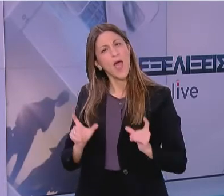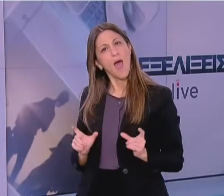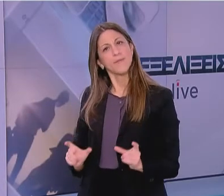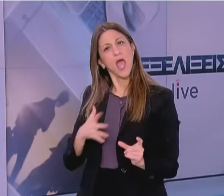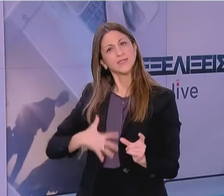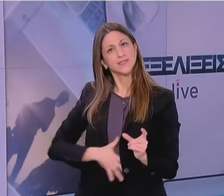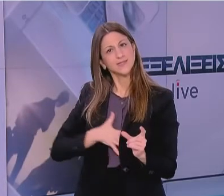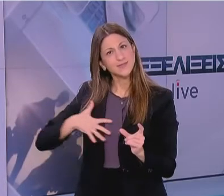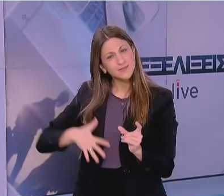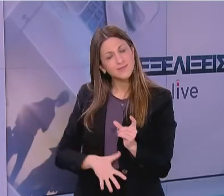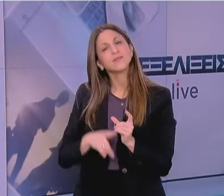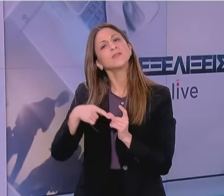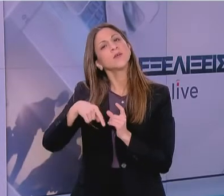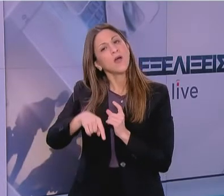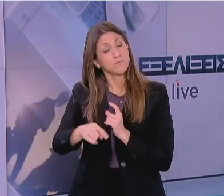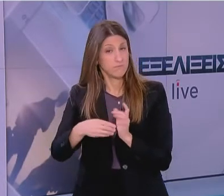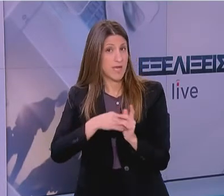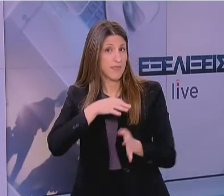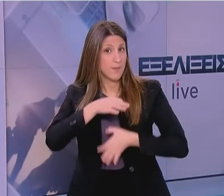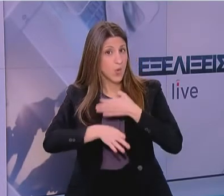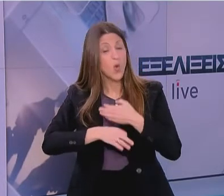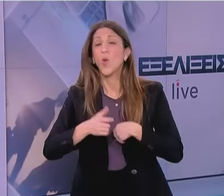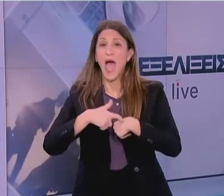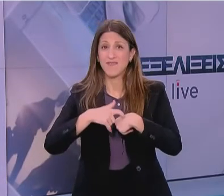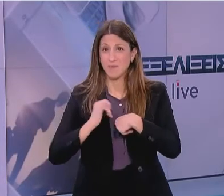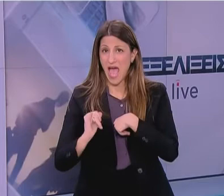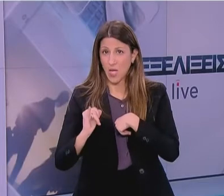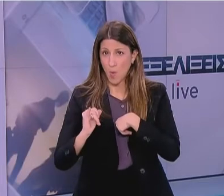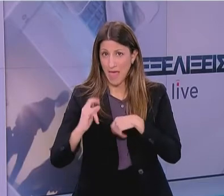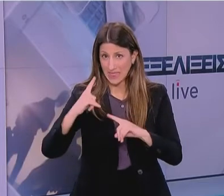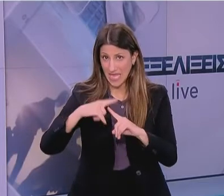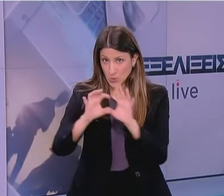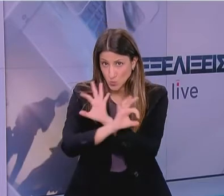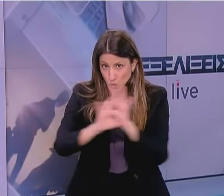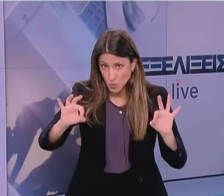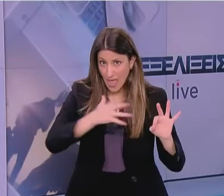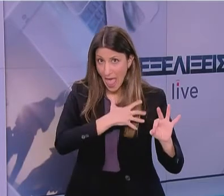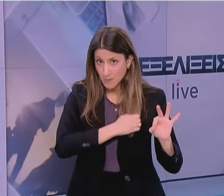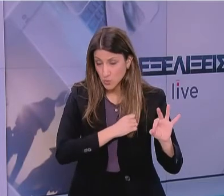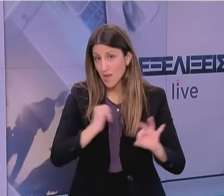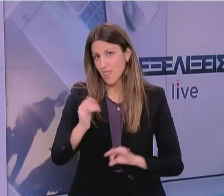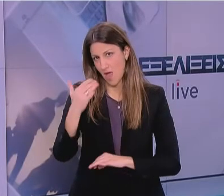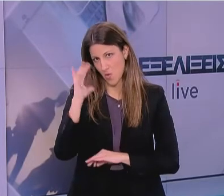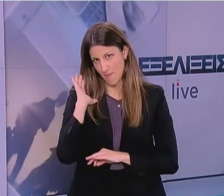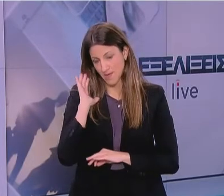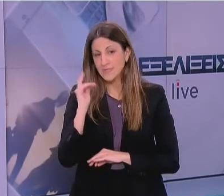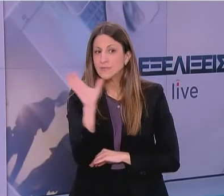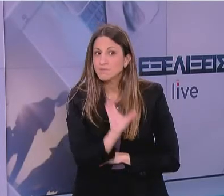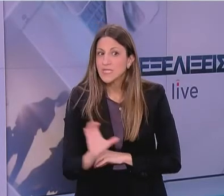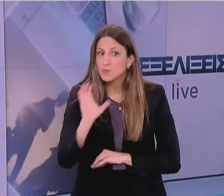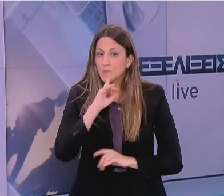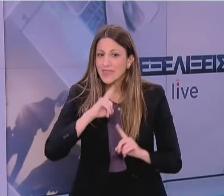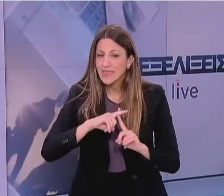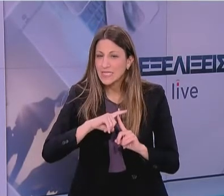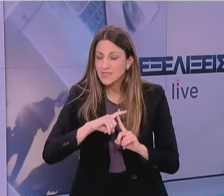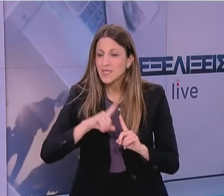ένα αξιόπιστο τεστ αντισωμάτων. Πρέπει να το τονίσω αυτό, γιατί ακόμα δεν έχουμε αξιόπιστα τεστ αντισωμάτων, το οποίο θα μας μπορεί να μας πει με ακρίβεια ότι